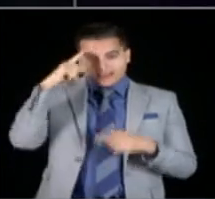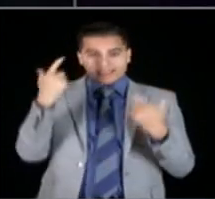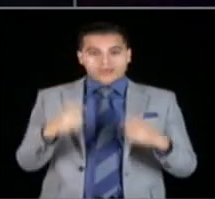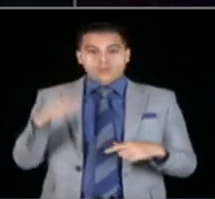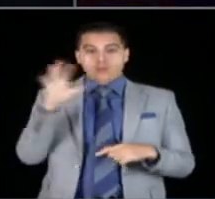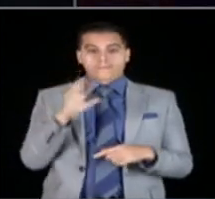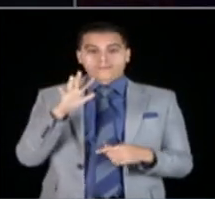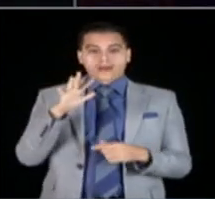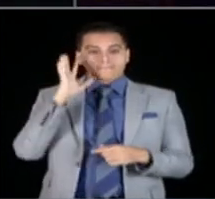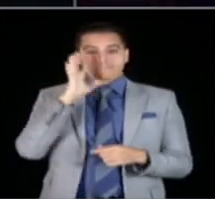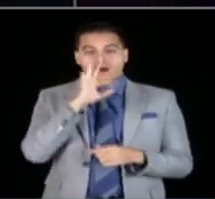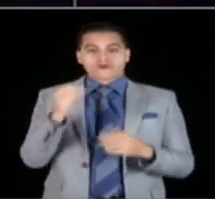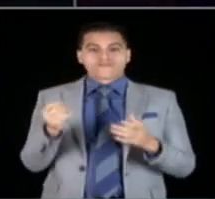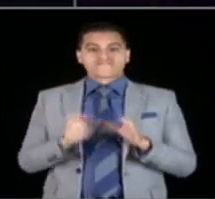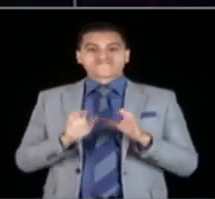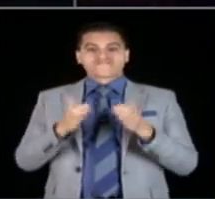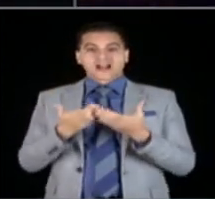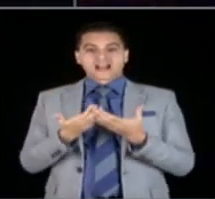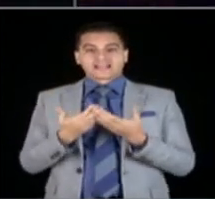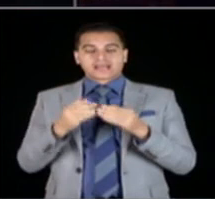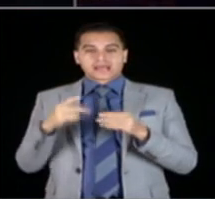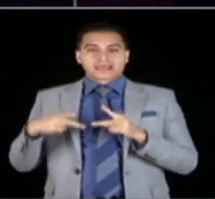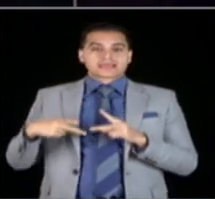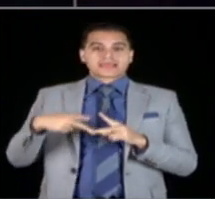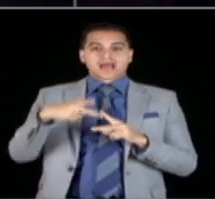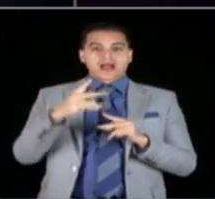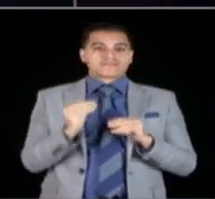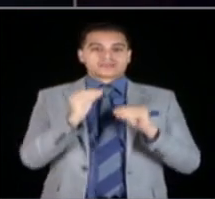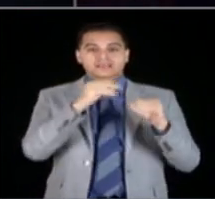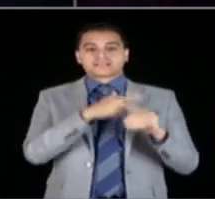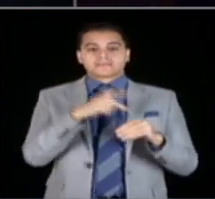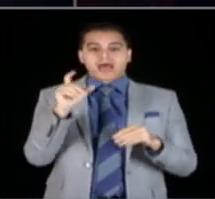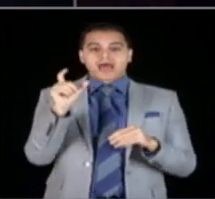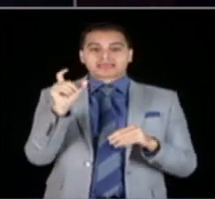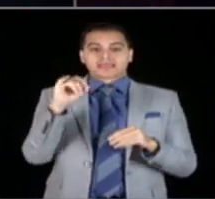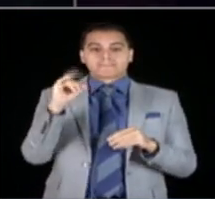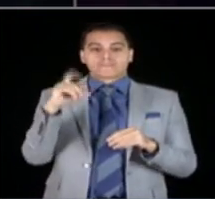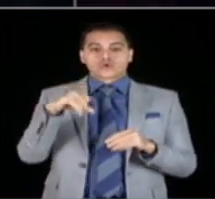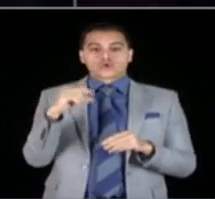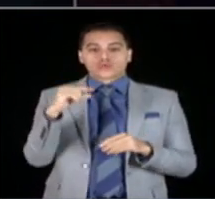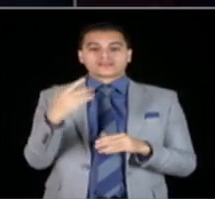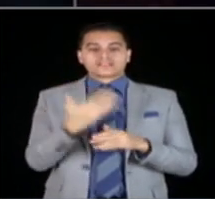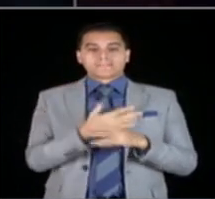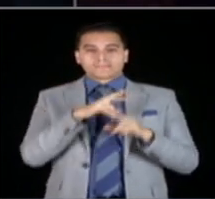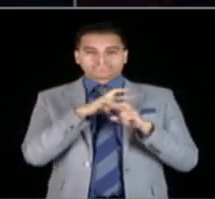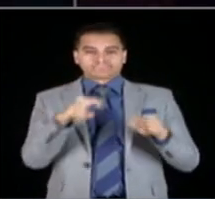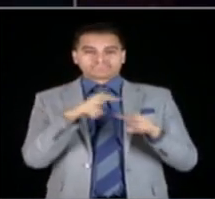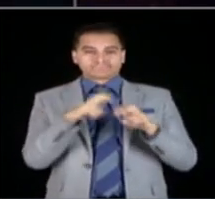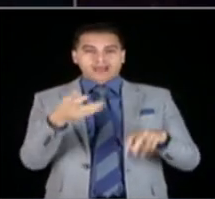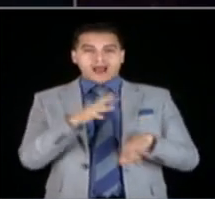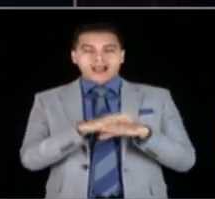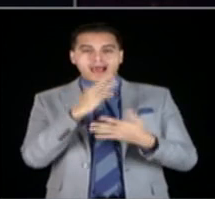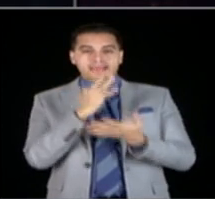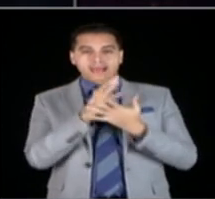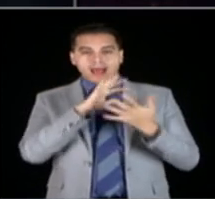ما هي الدولة الأوروبية التي أرسلت بعثة نمرود لاستكشاف القطب الجنوبي في